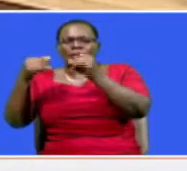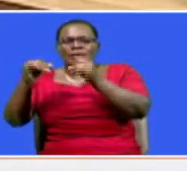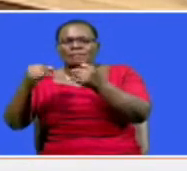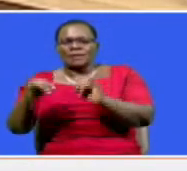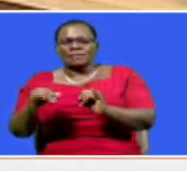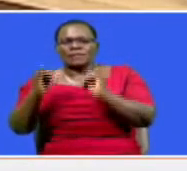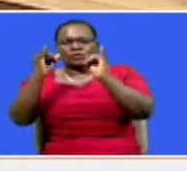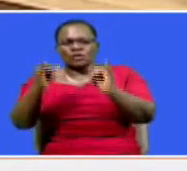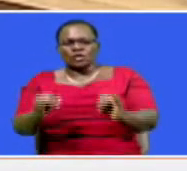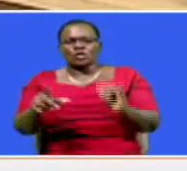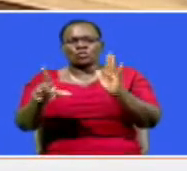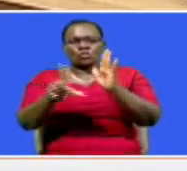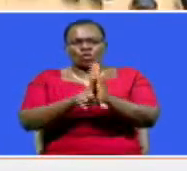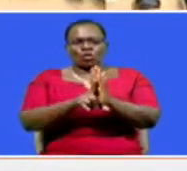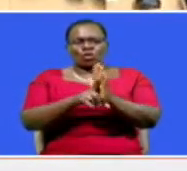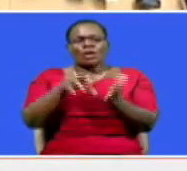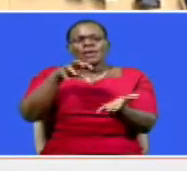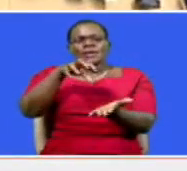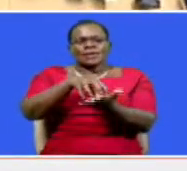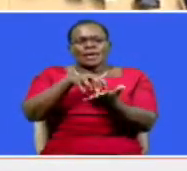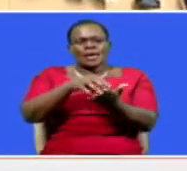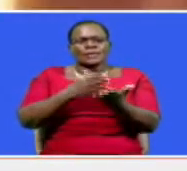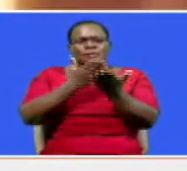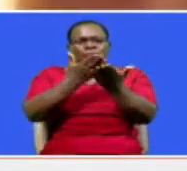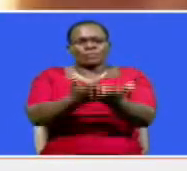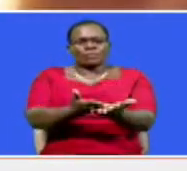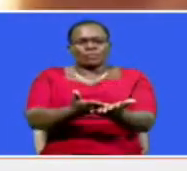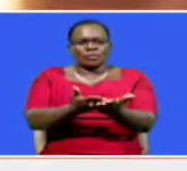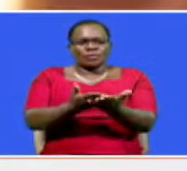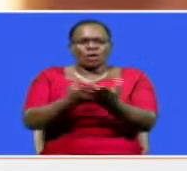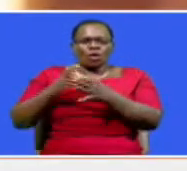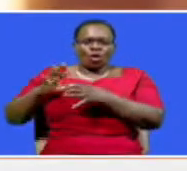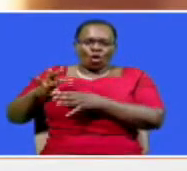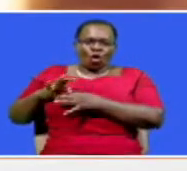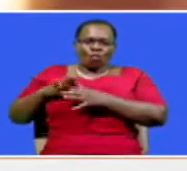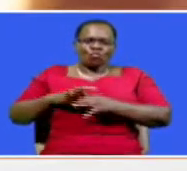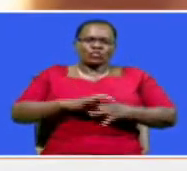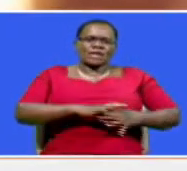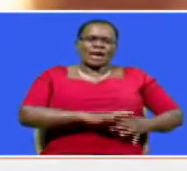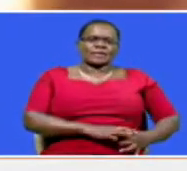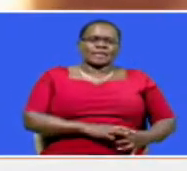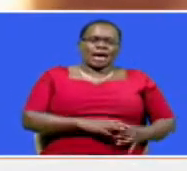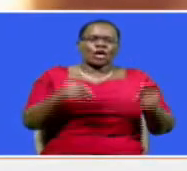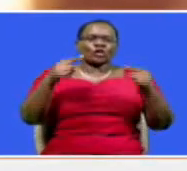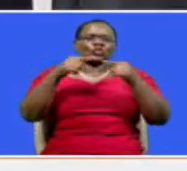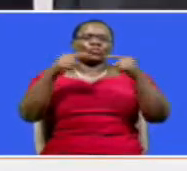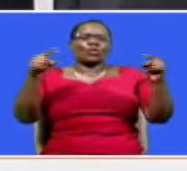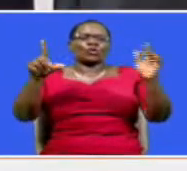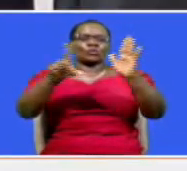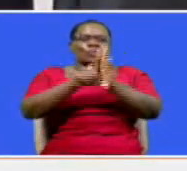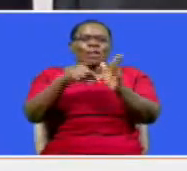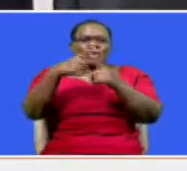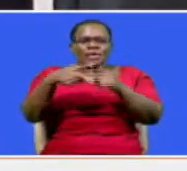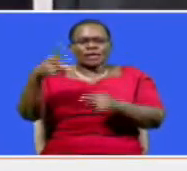wa sheria ya fedha kufuatia kesi iliyowasilishwa na seneta wa Busia Okia Omtata kupinga sheria ya fedha